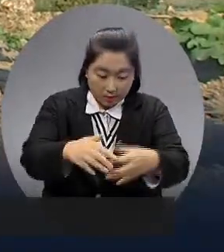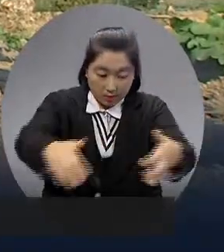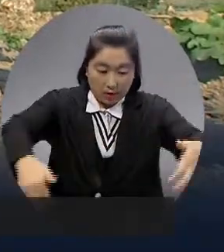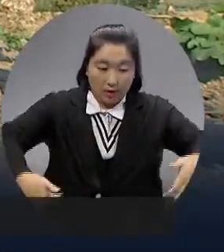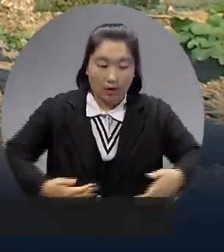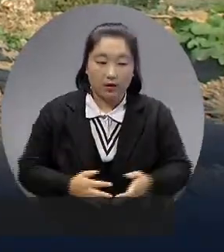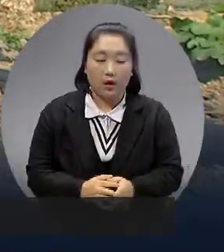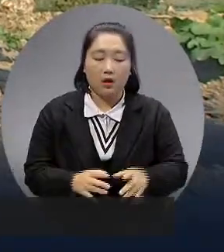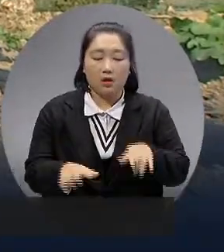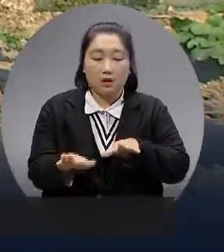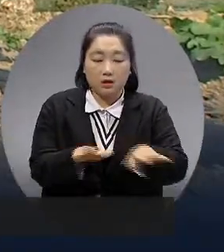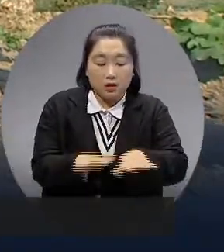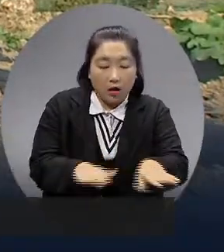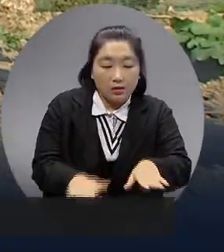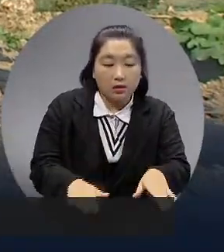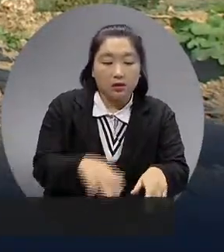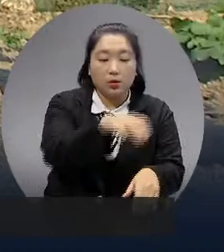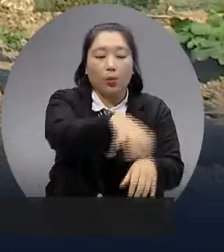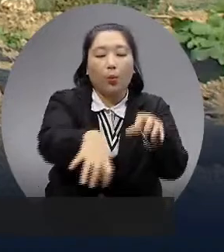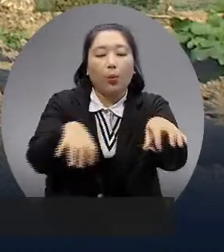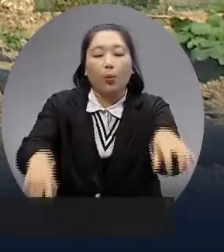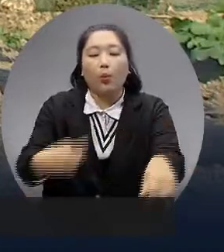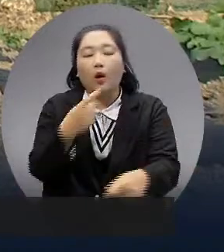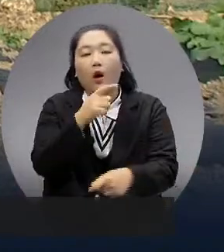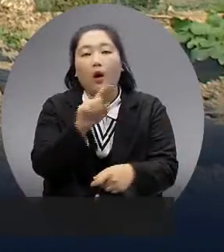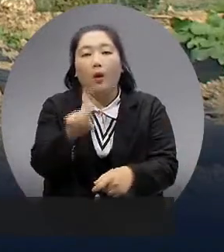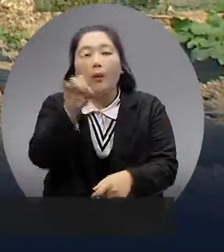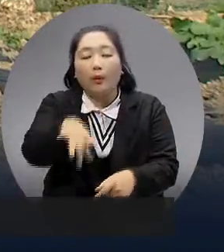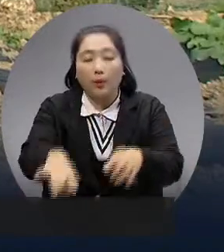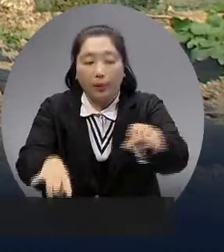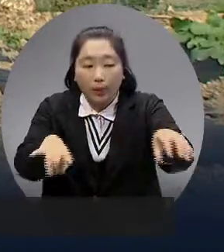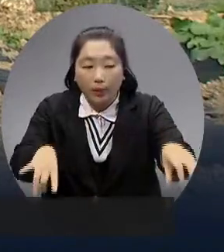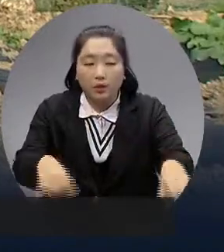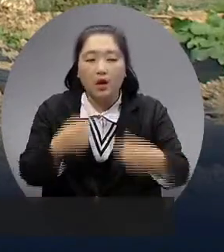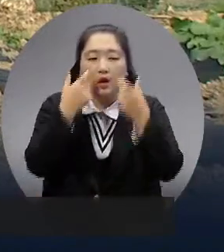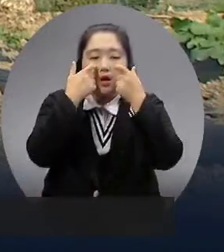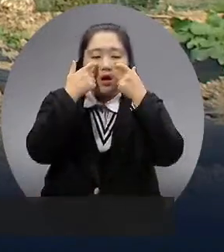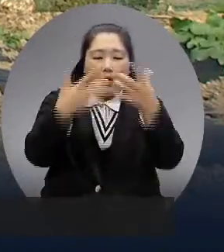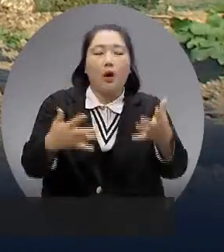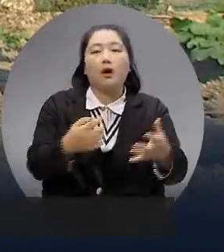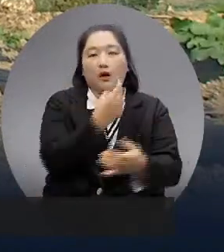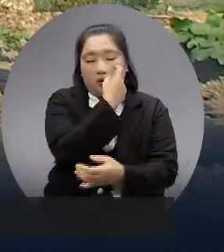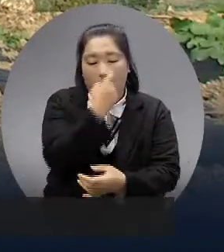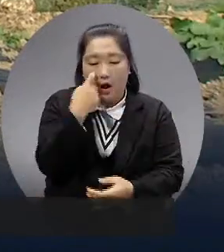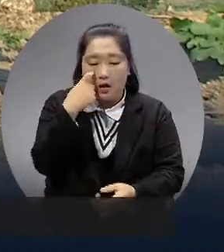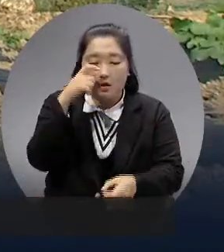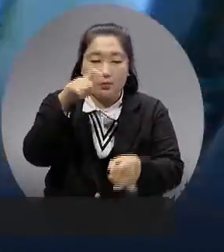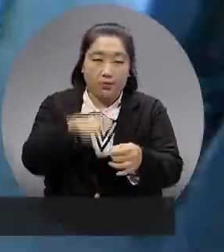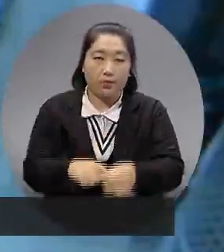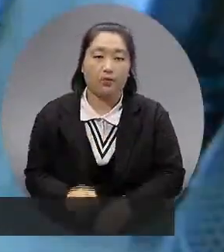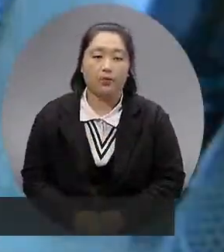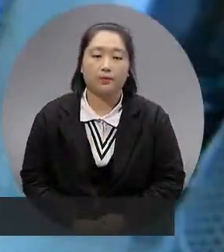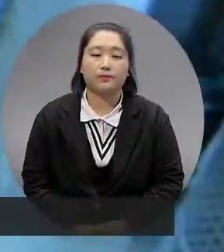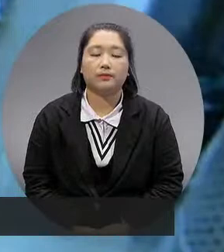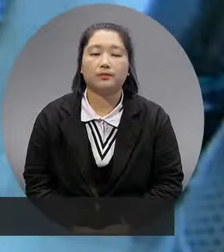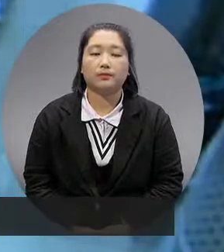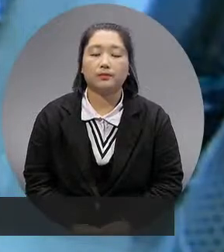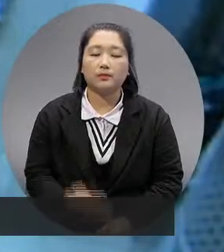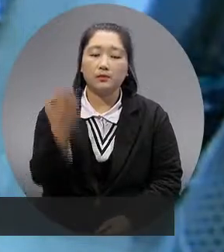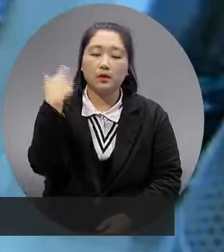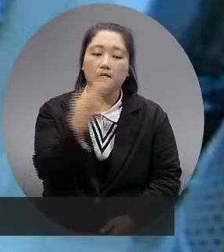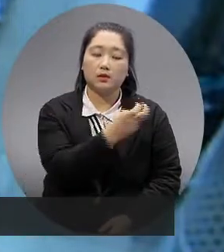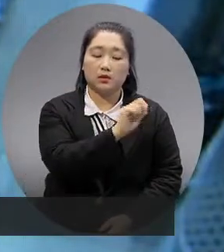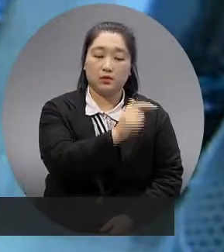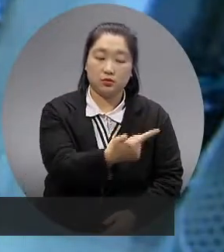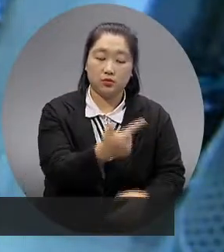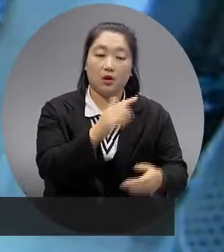설치를 했고요. 여진의 분포와 그 위치 이런 것들을 정확하게 체크하는. 지난